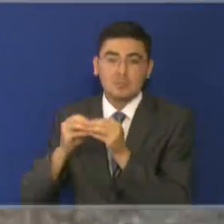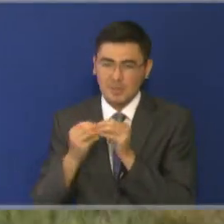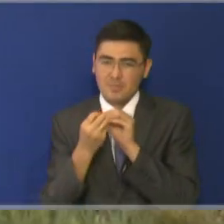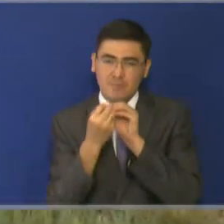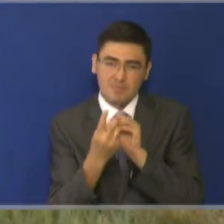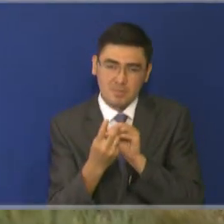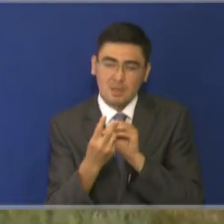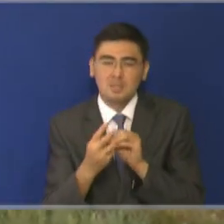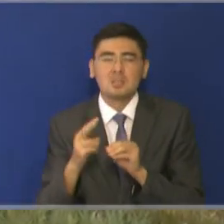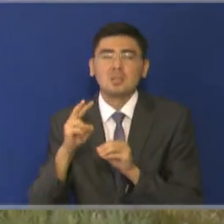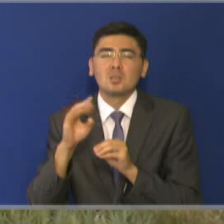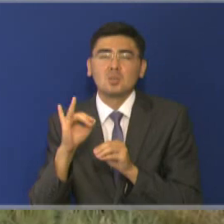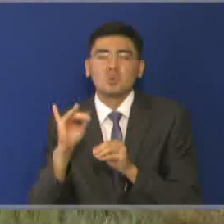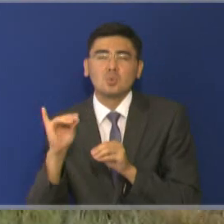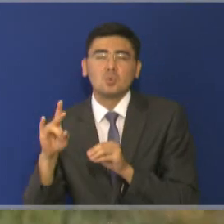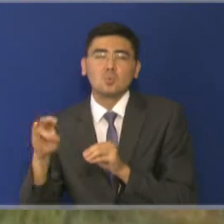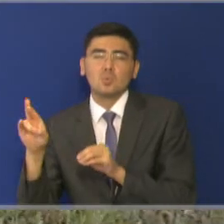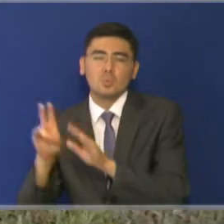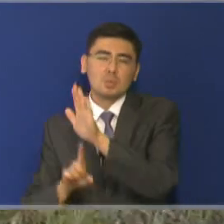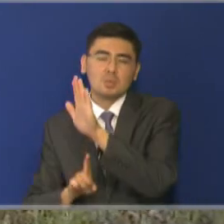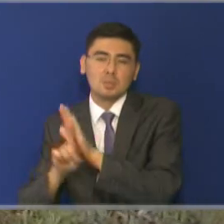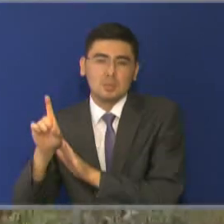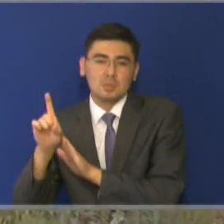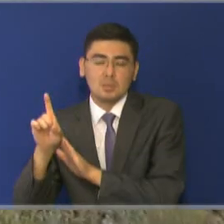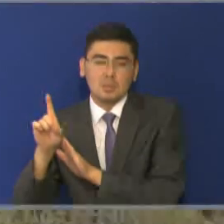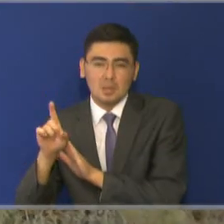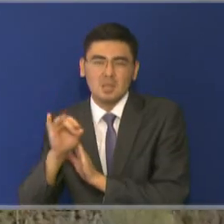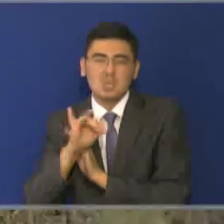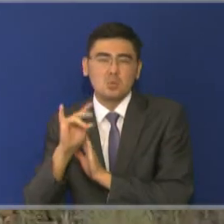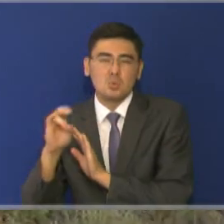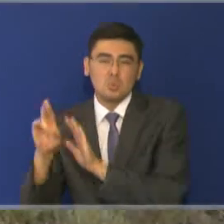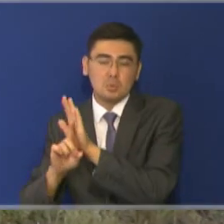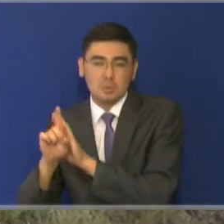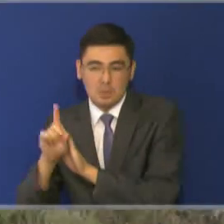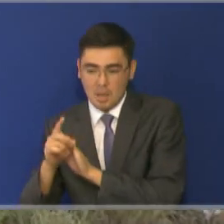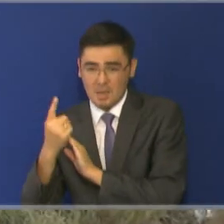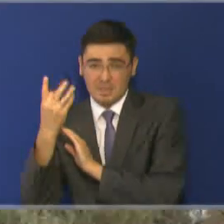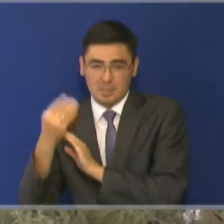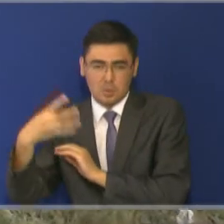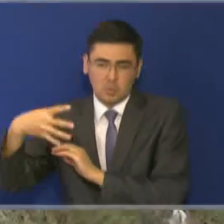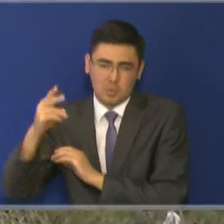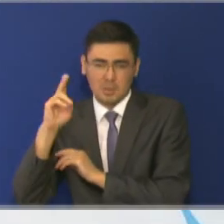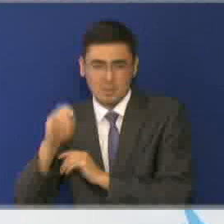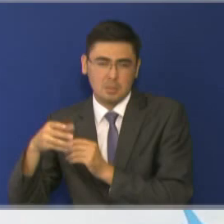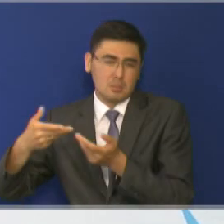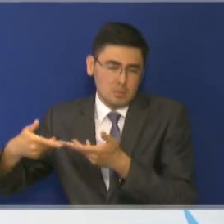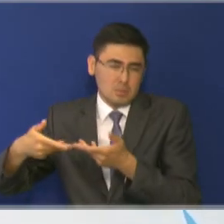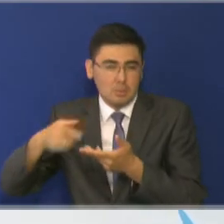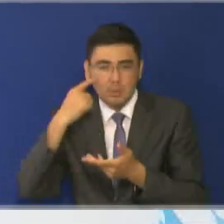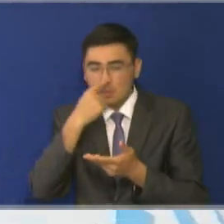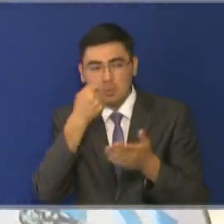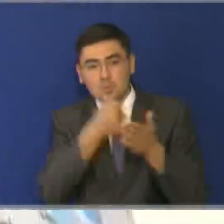12 маусымда бастаған еді. Саяхатшылар күніне 40-50 шақырым жолды жүріп өтіп, Абай еліне бір айдың ішінде жетуді